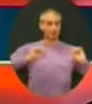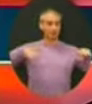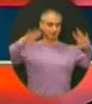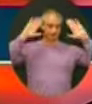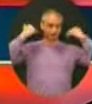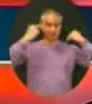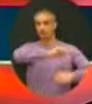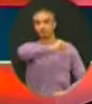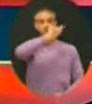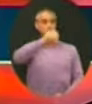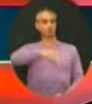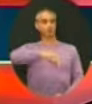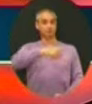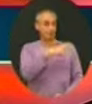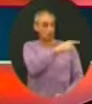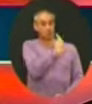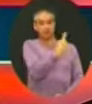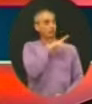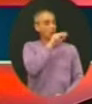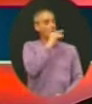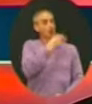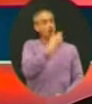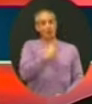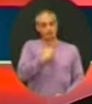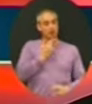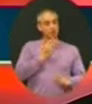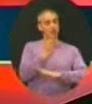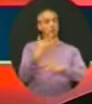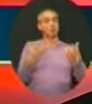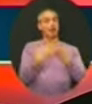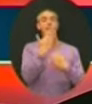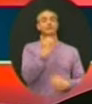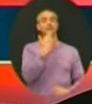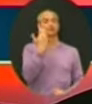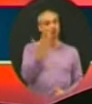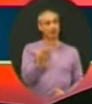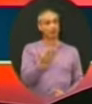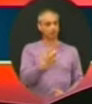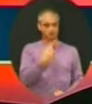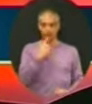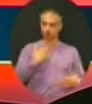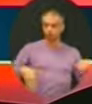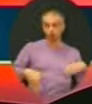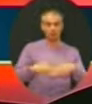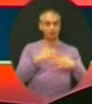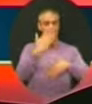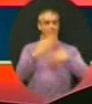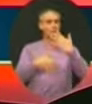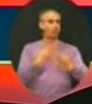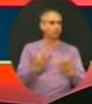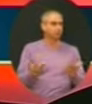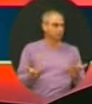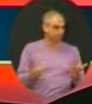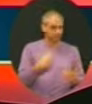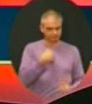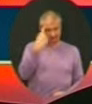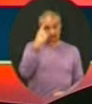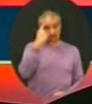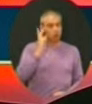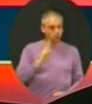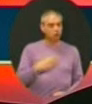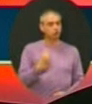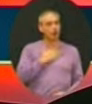מצרים הופיע בלשונו ואמר אני פונה אל העם הישראלי בביטויים של שלום וכו' וכו'. כלומר ידענו